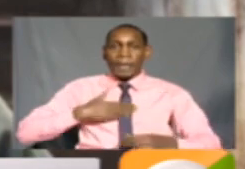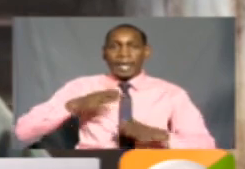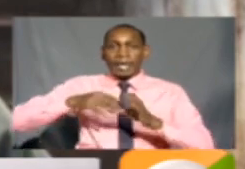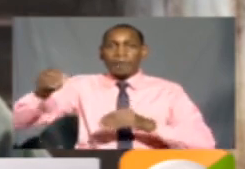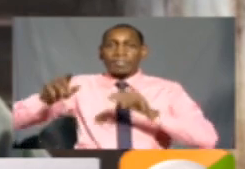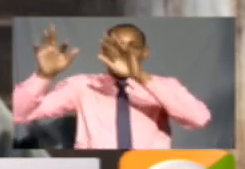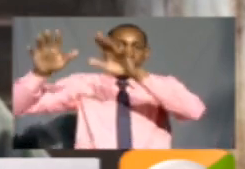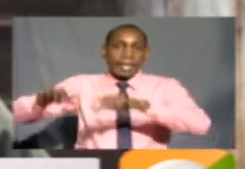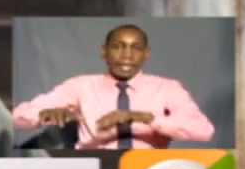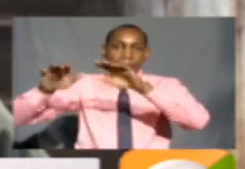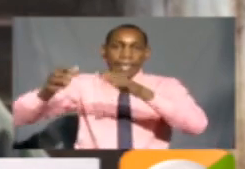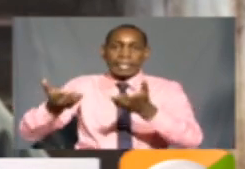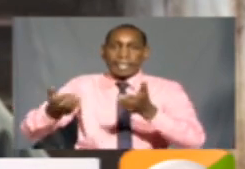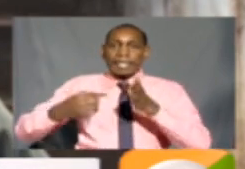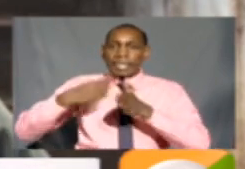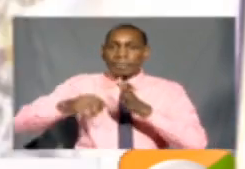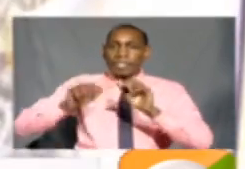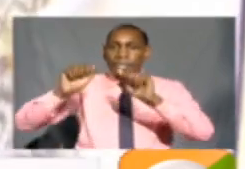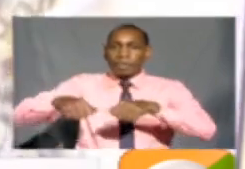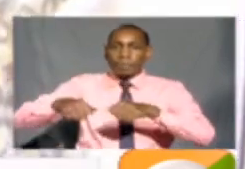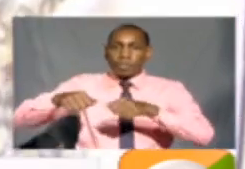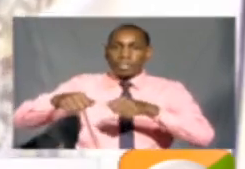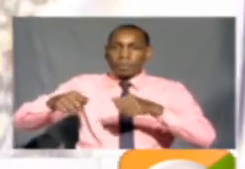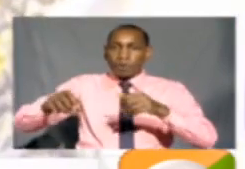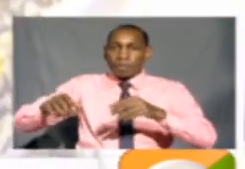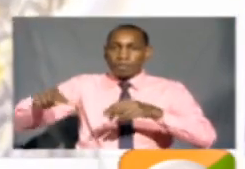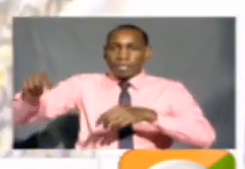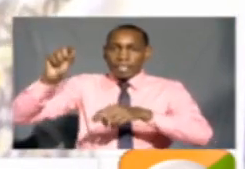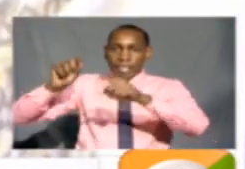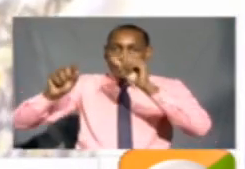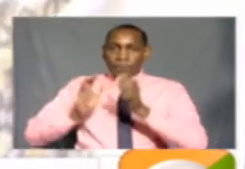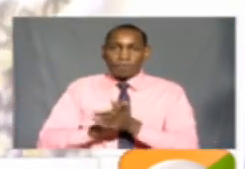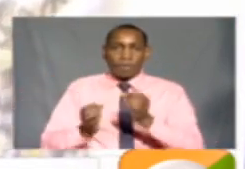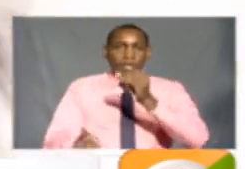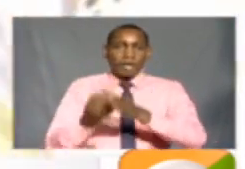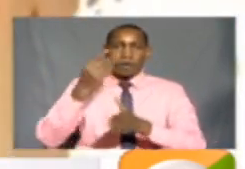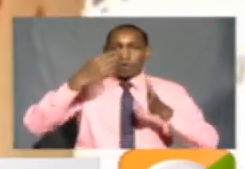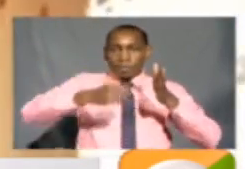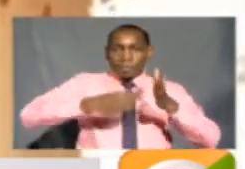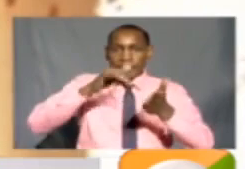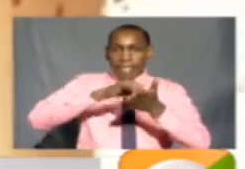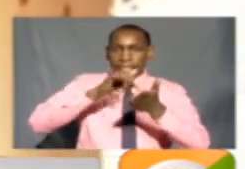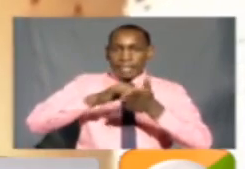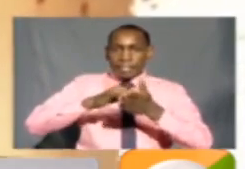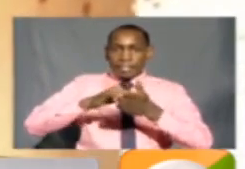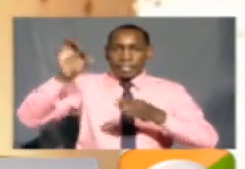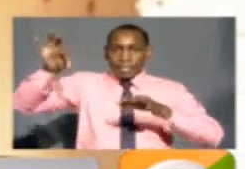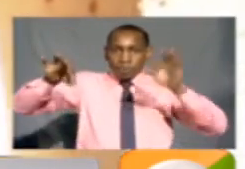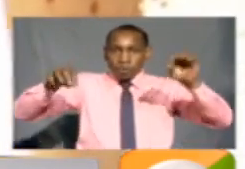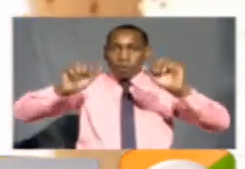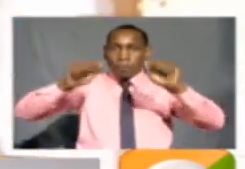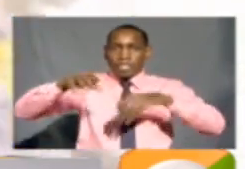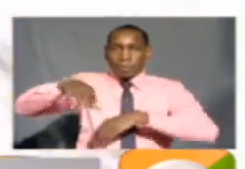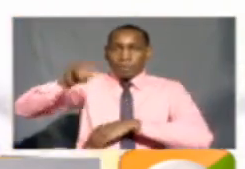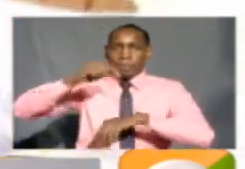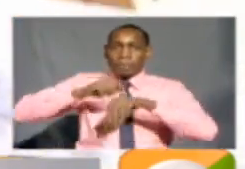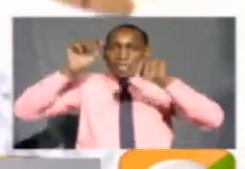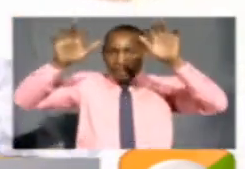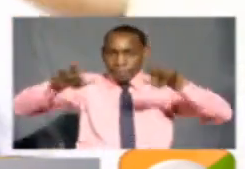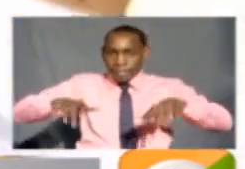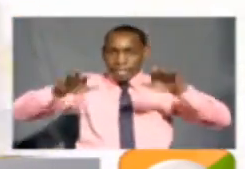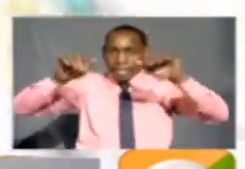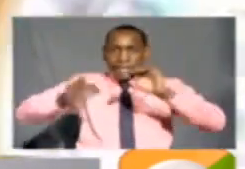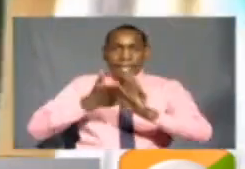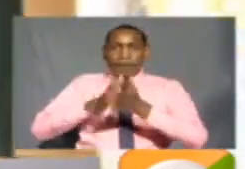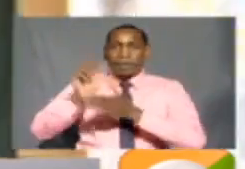zinanyeshewa, nahitaji mashine ambayo inaweza zianua. Na kwa kweli amebuni mashine inayoanua nguo kila kunapoanza kunyesha na hakuna